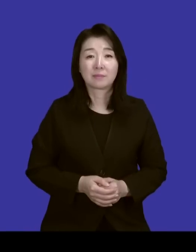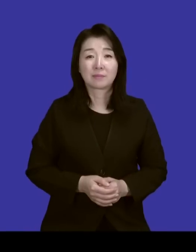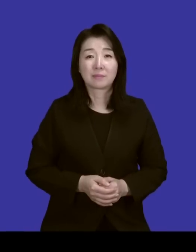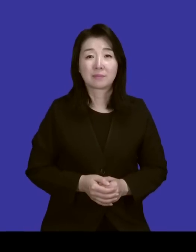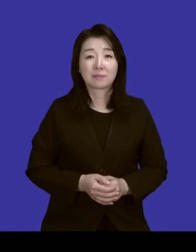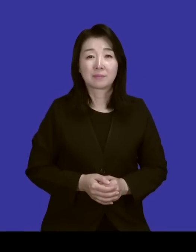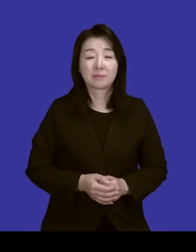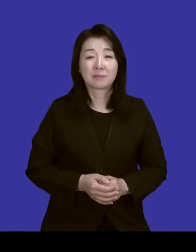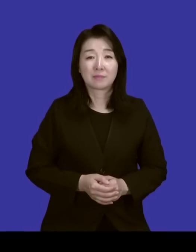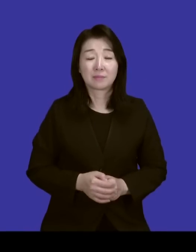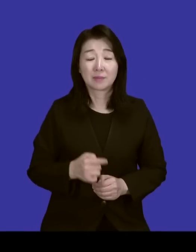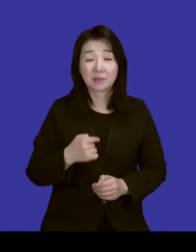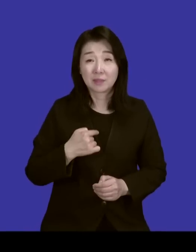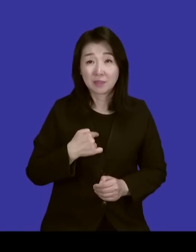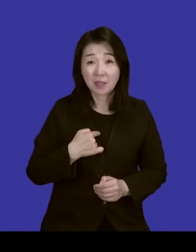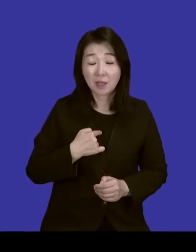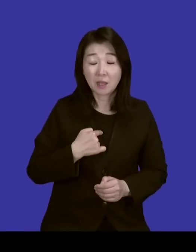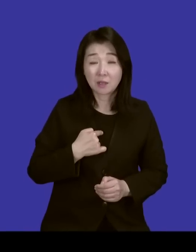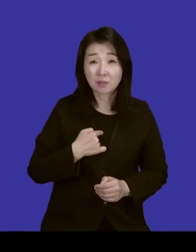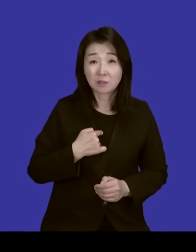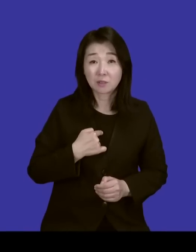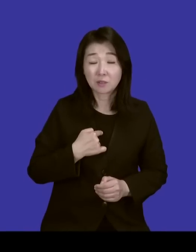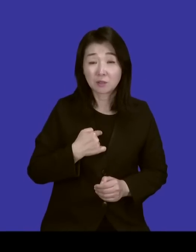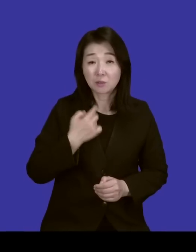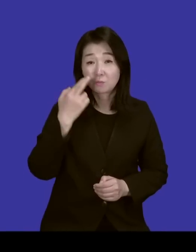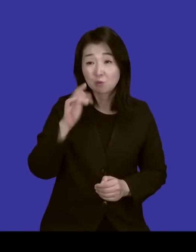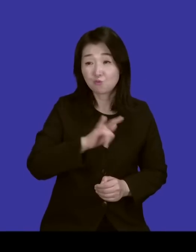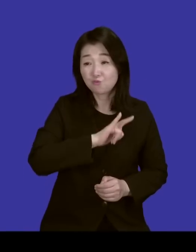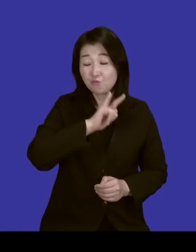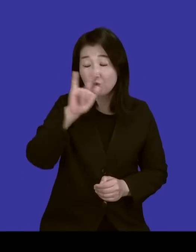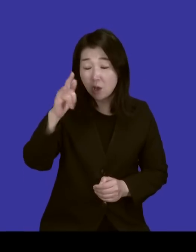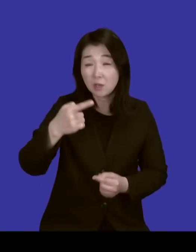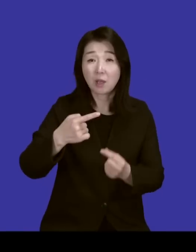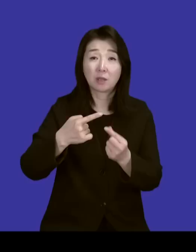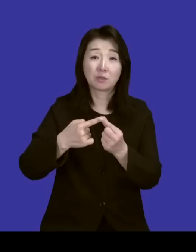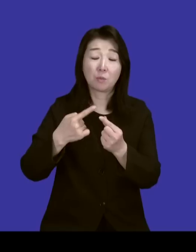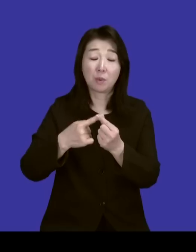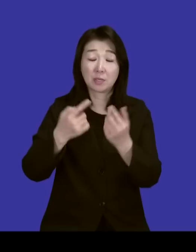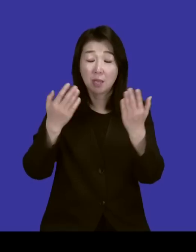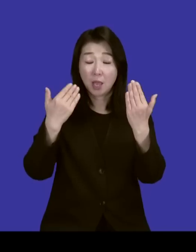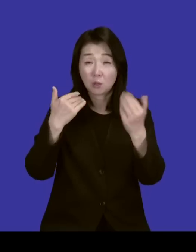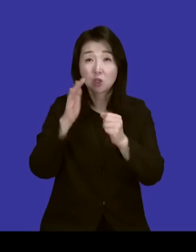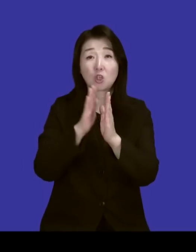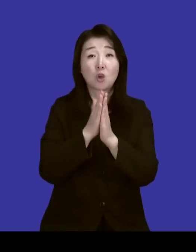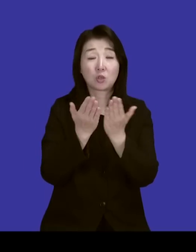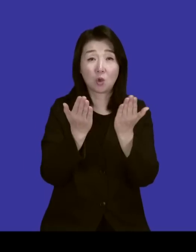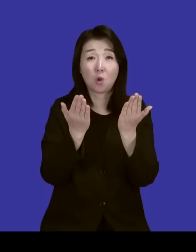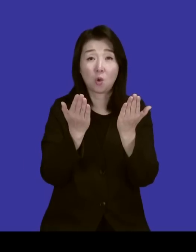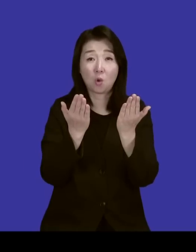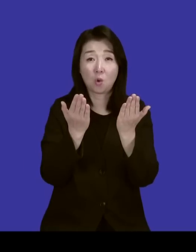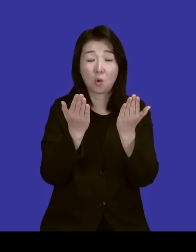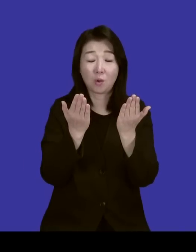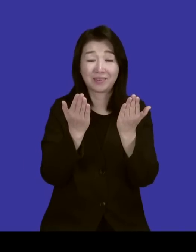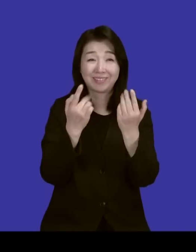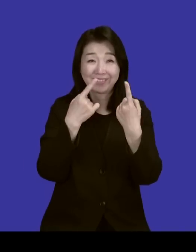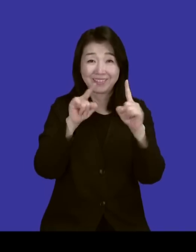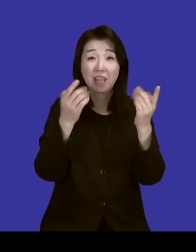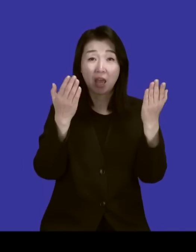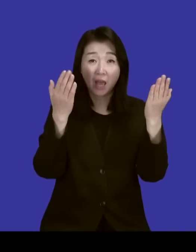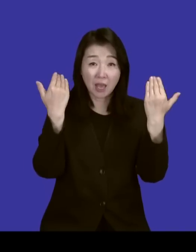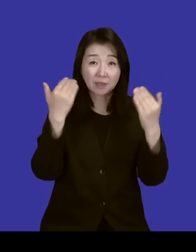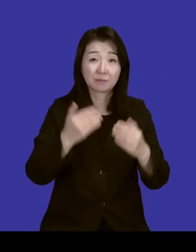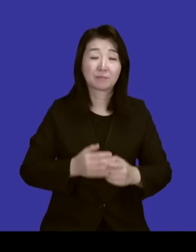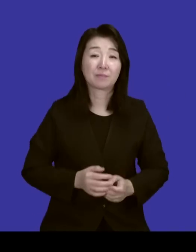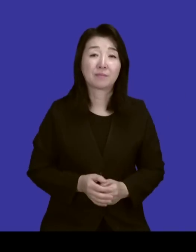근데 제가 유학 간 첫 번째 학교 성경 예. 대학이었는데 바이블 칼리지였는데 거기에